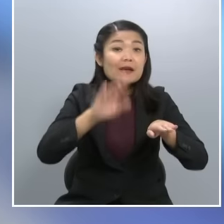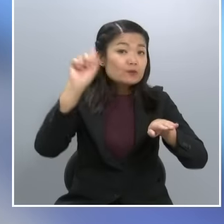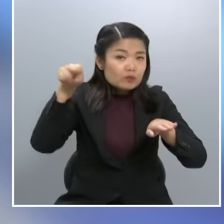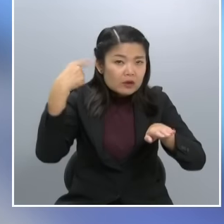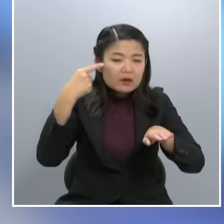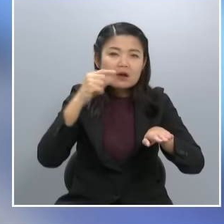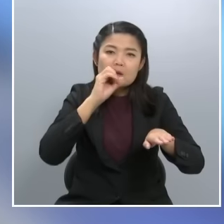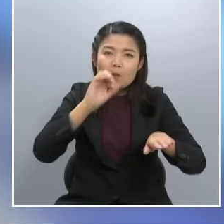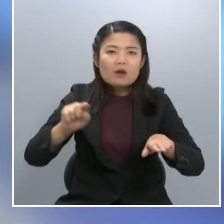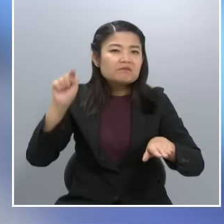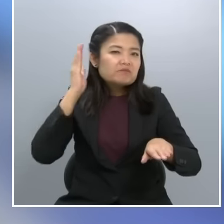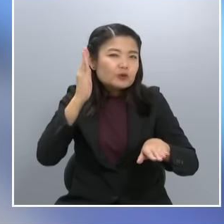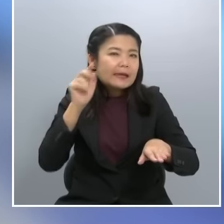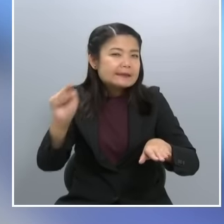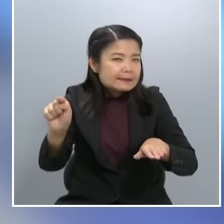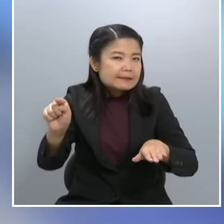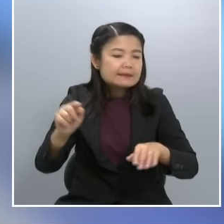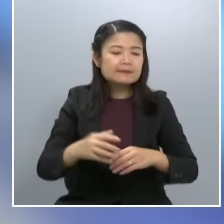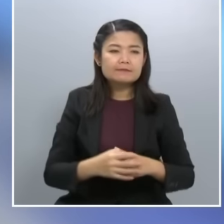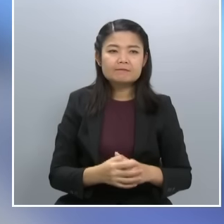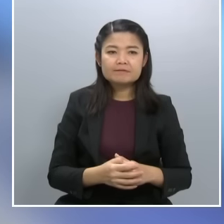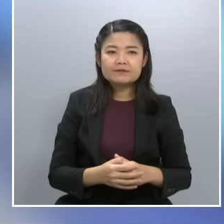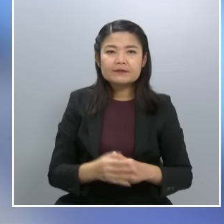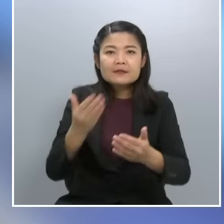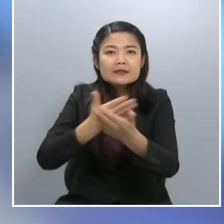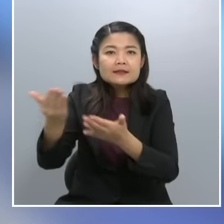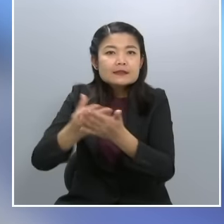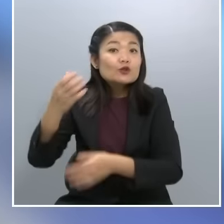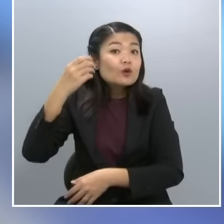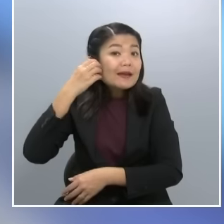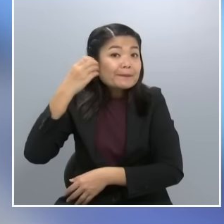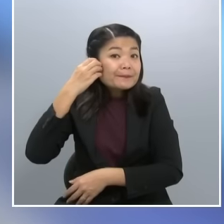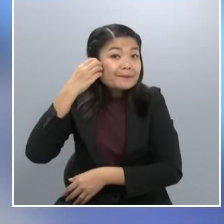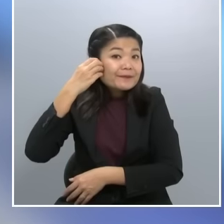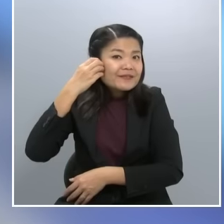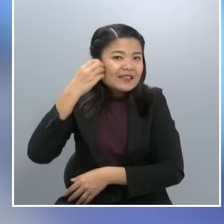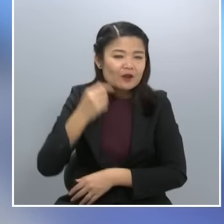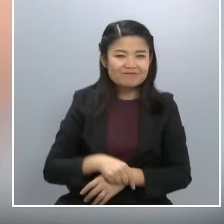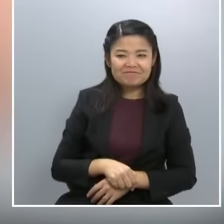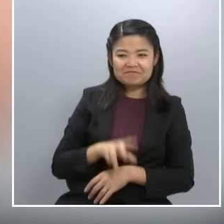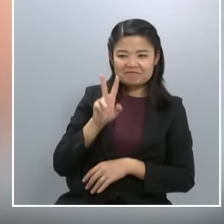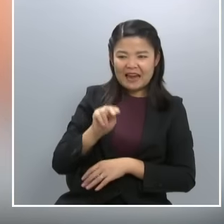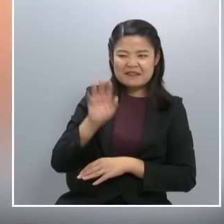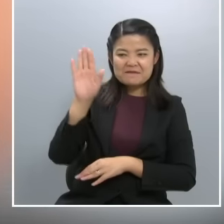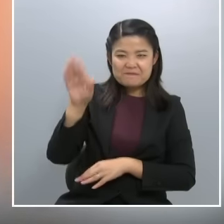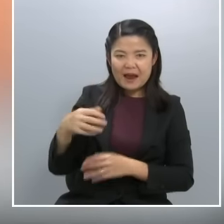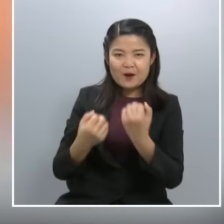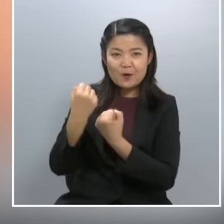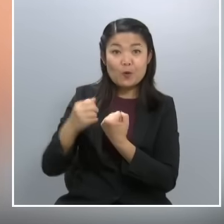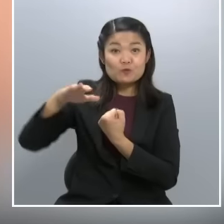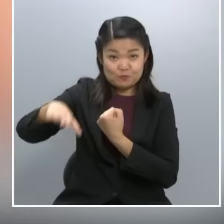เรวัฒเนี่ยนะฮะคือคือไปซื้อโทรศัพท์มาแล้วมาตามนัดจริงๆมาจอดรถรอ